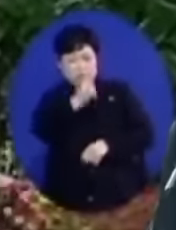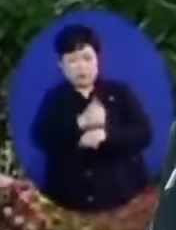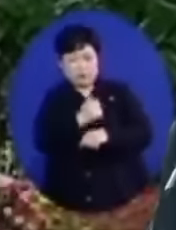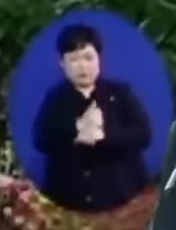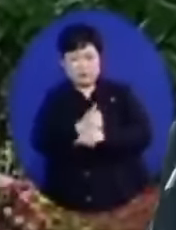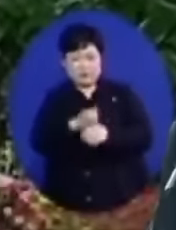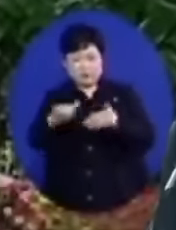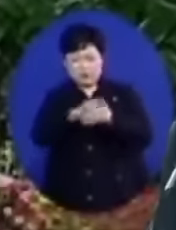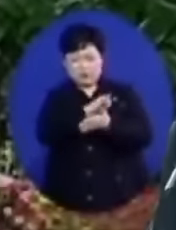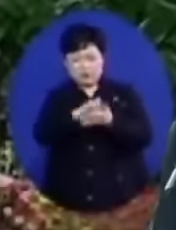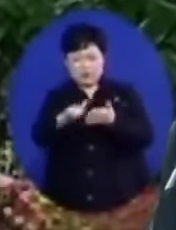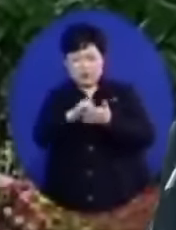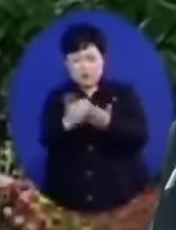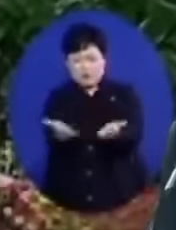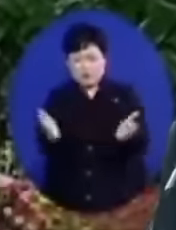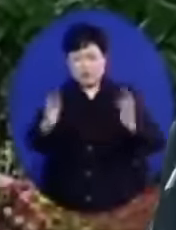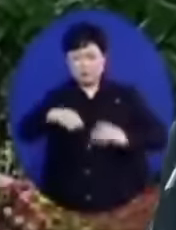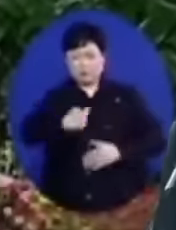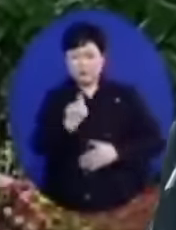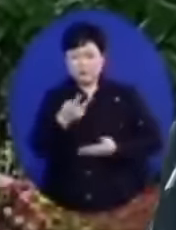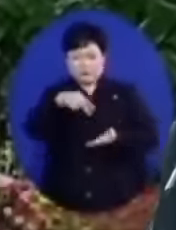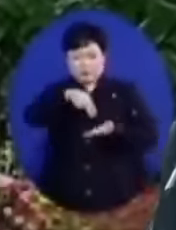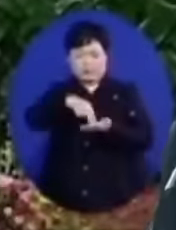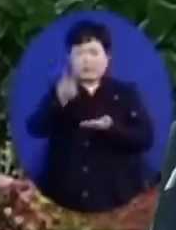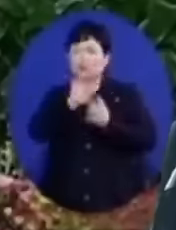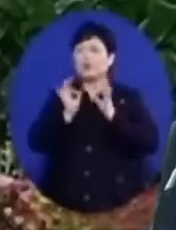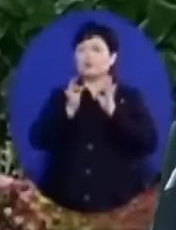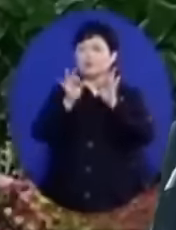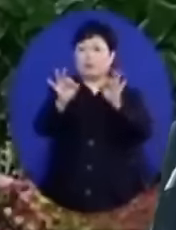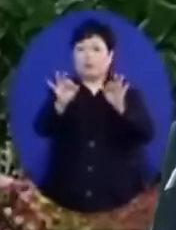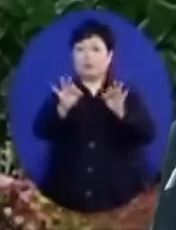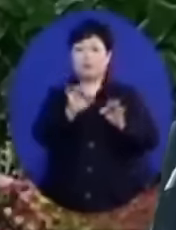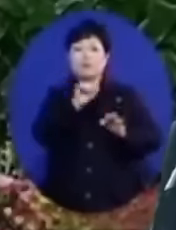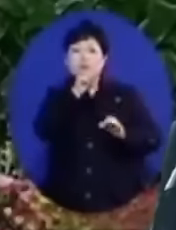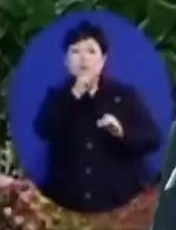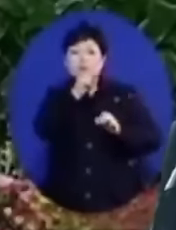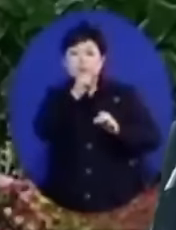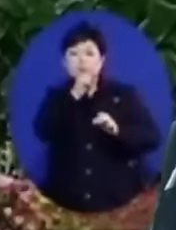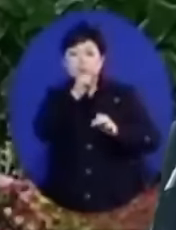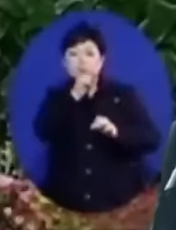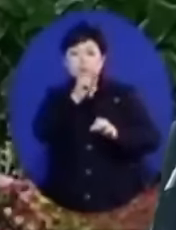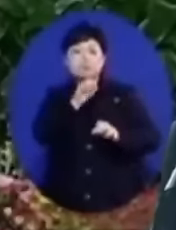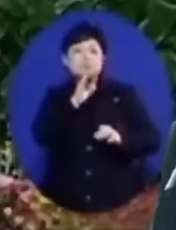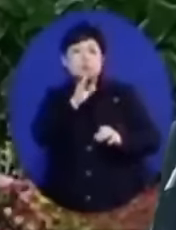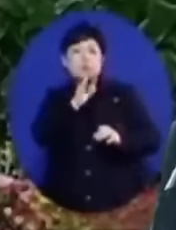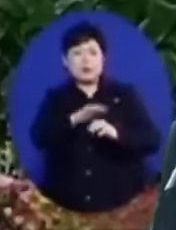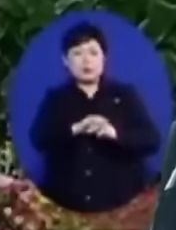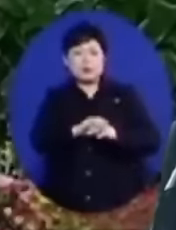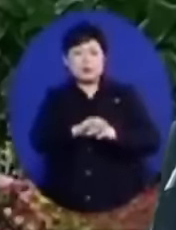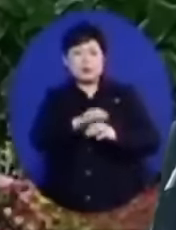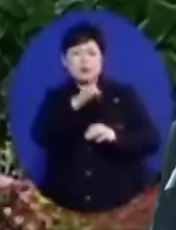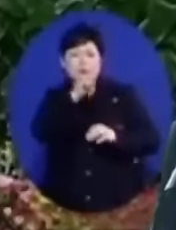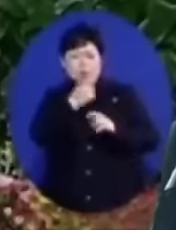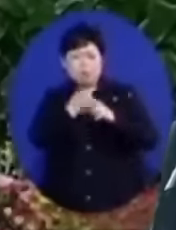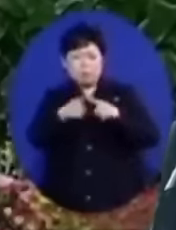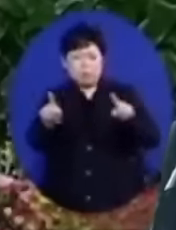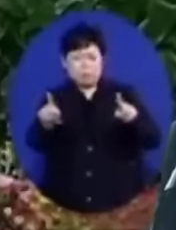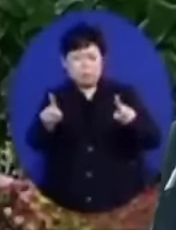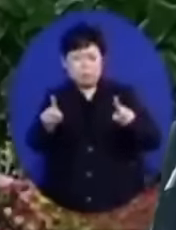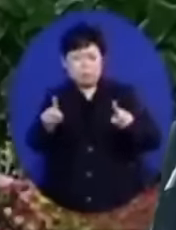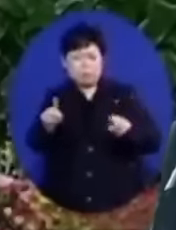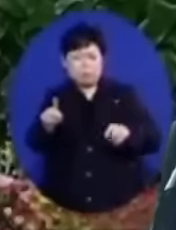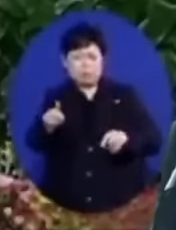있는 홀에서 독창회를 했는데 독창회가 대단히 비극적인 평가를 받고